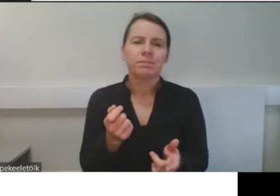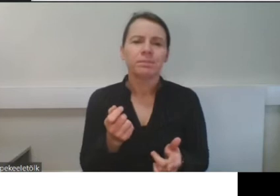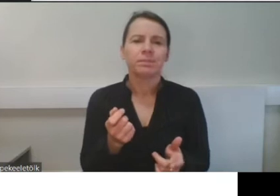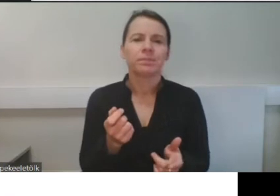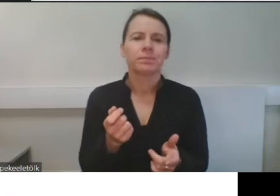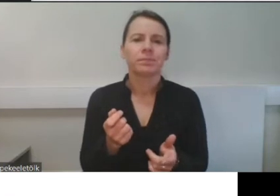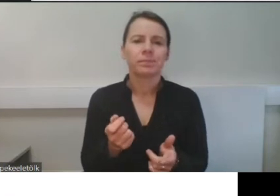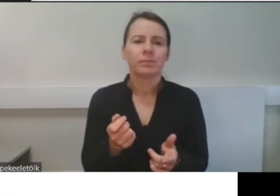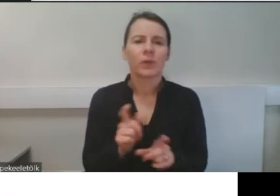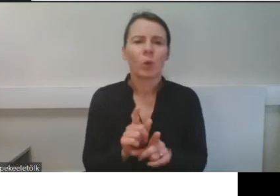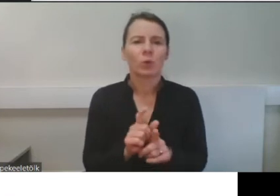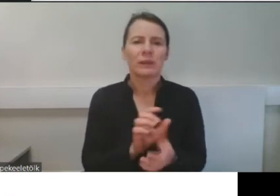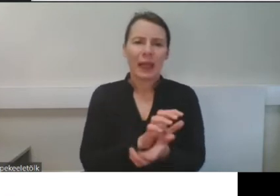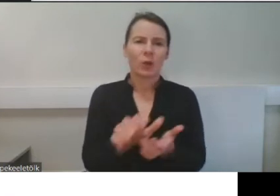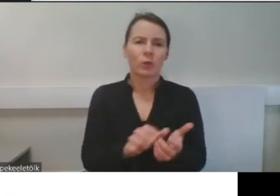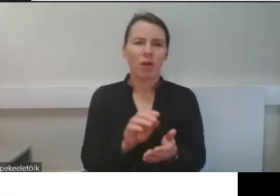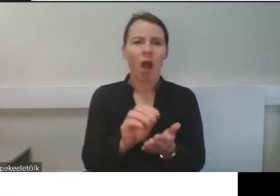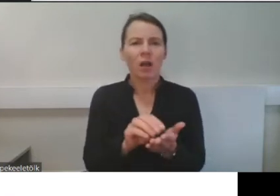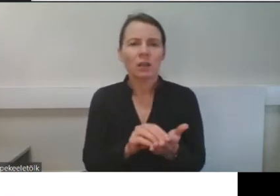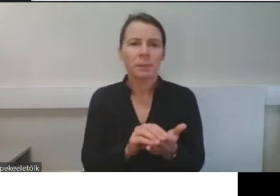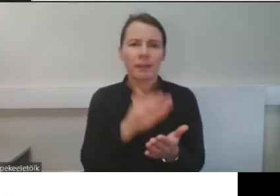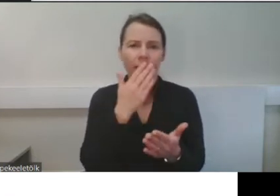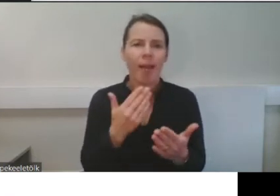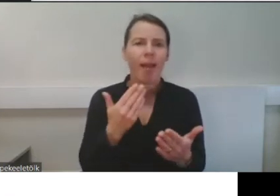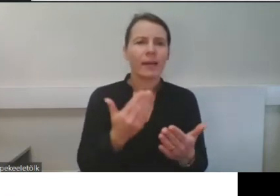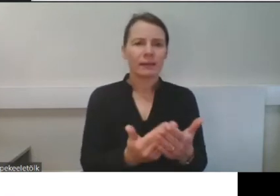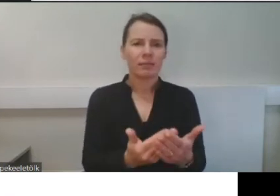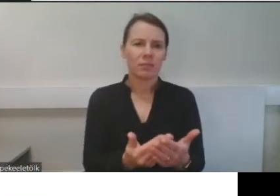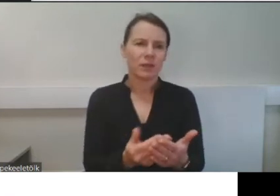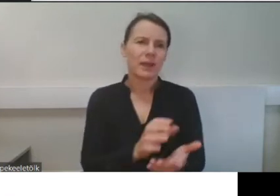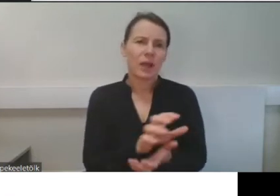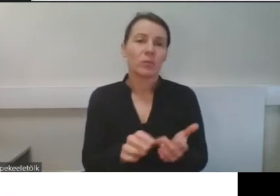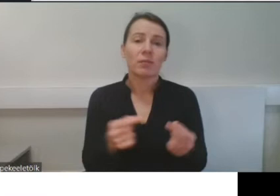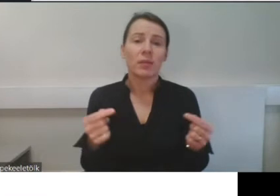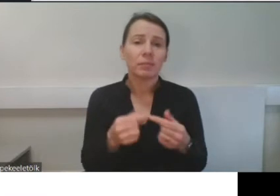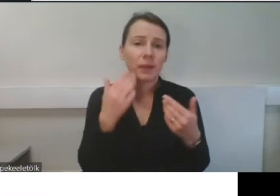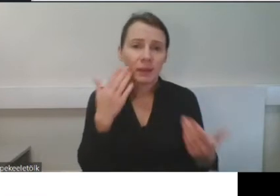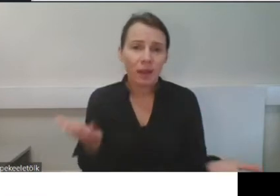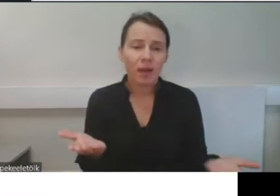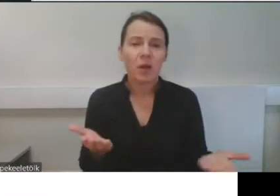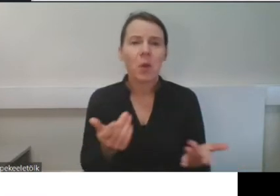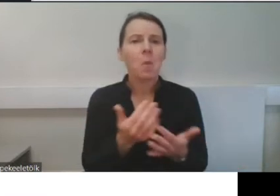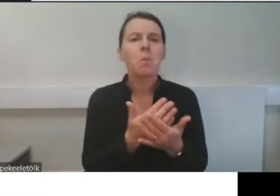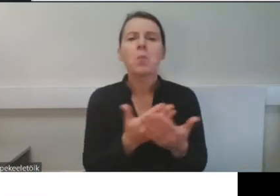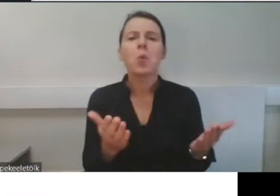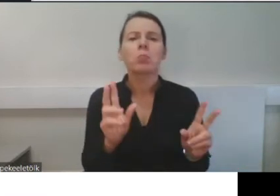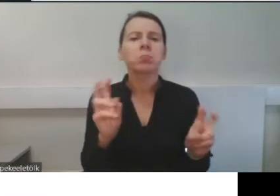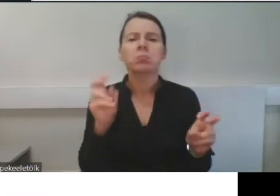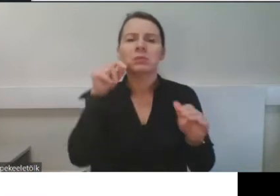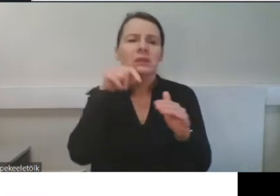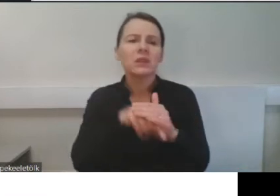Ja ministeerium ise teeb ka koondülevaateid SH veebi andmetest